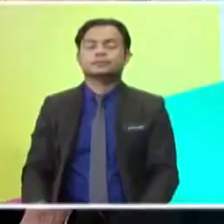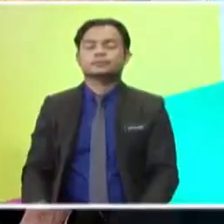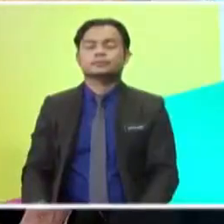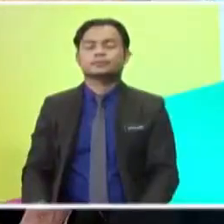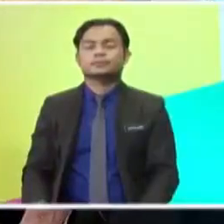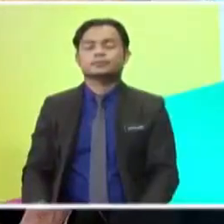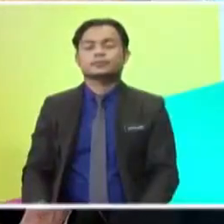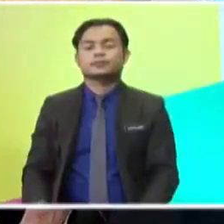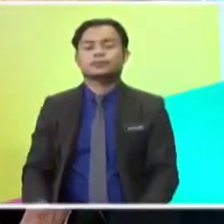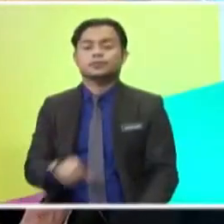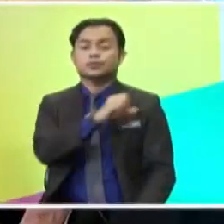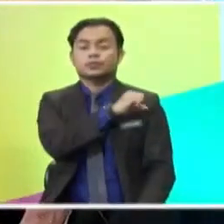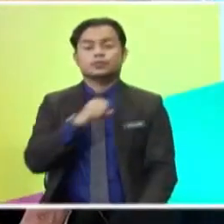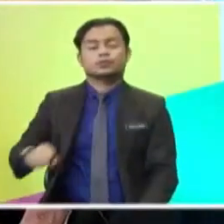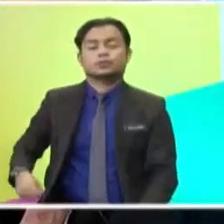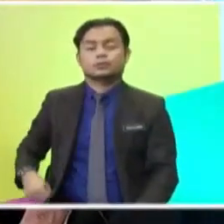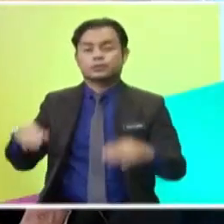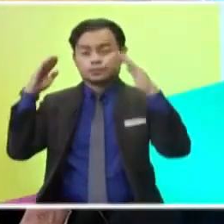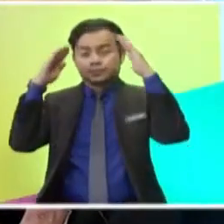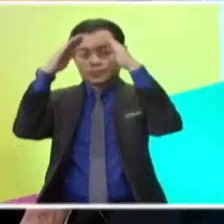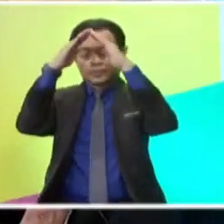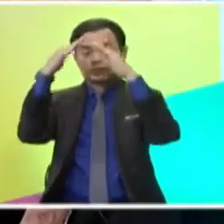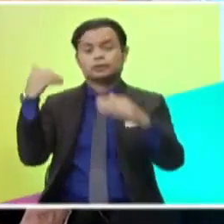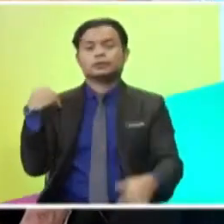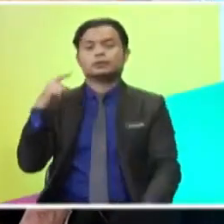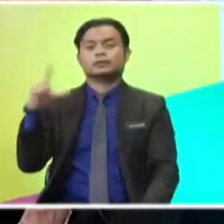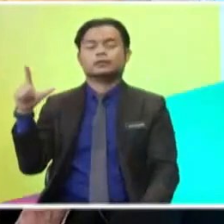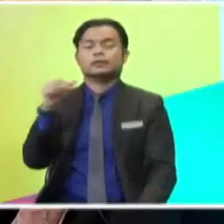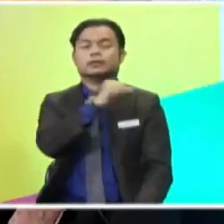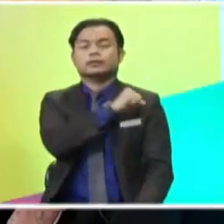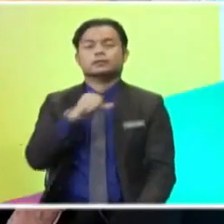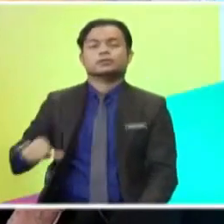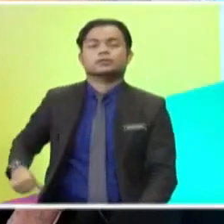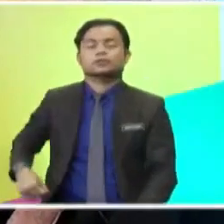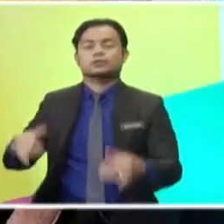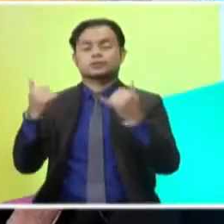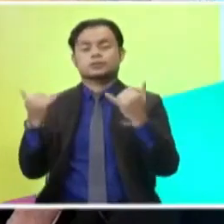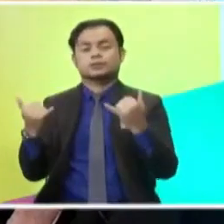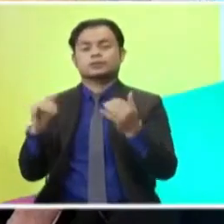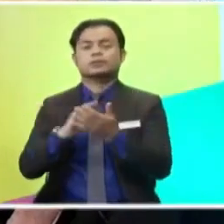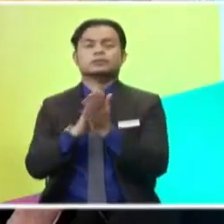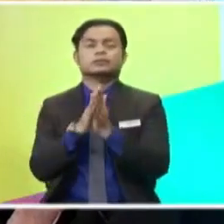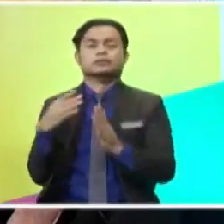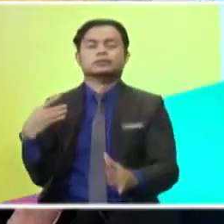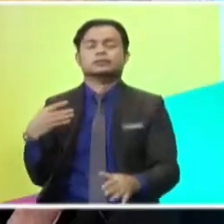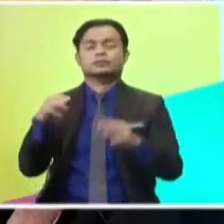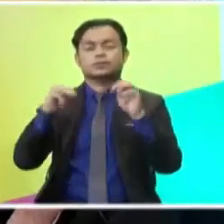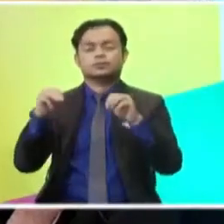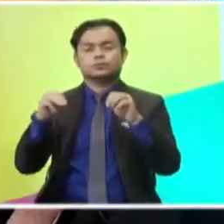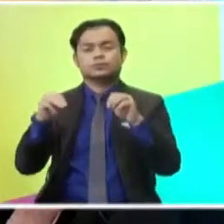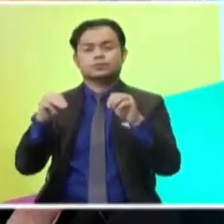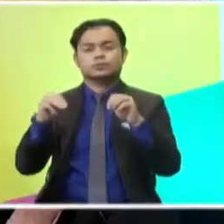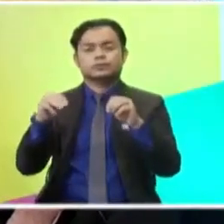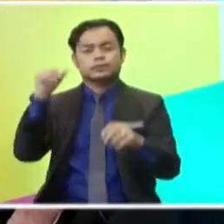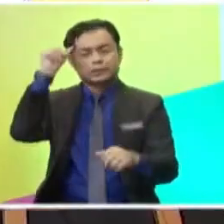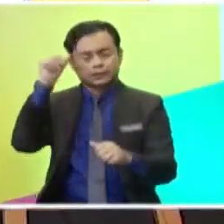Pahang, Sultan daripada Pahang yang menjadi yang di-Pertuan Agong. Jadi senarai ini murid perlu ingat ya, perlu ingat, perlu hafal